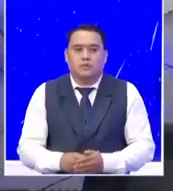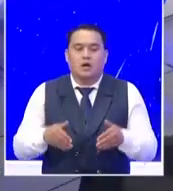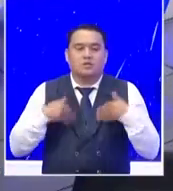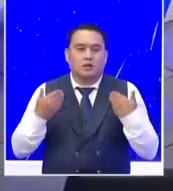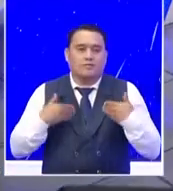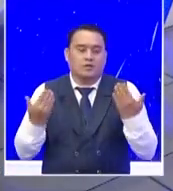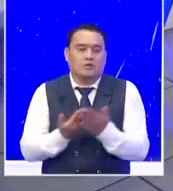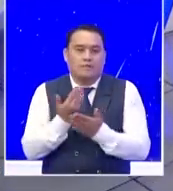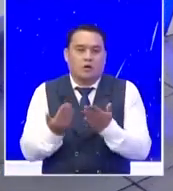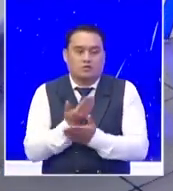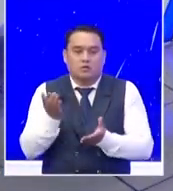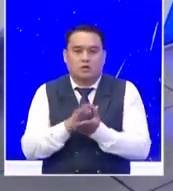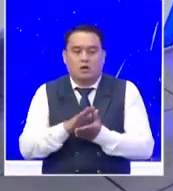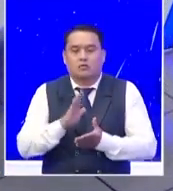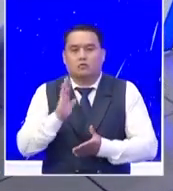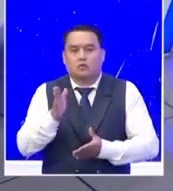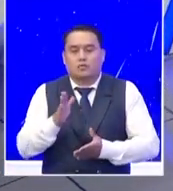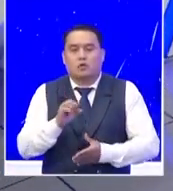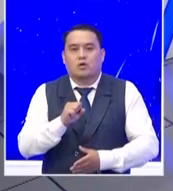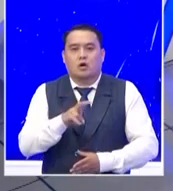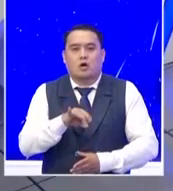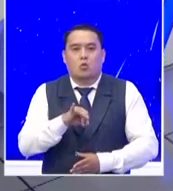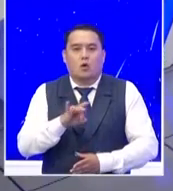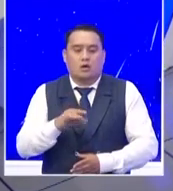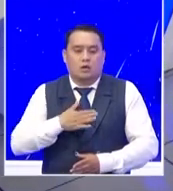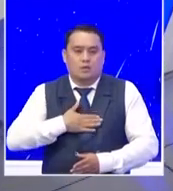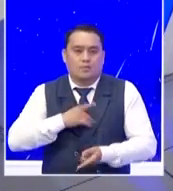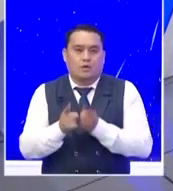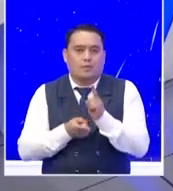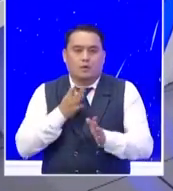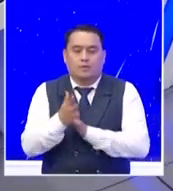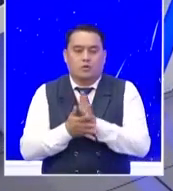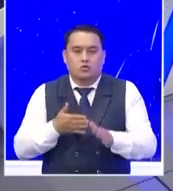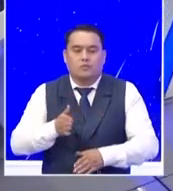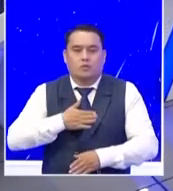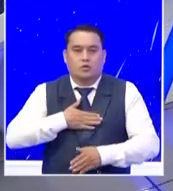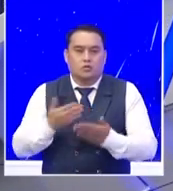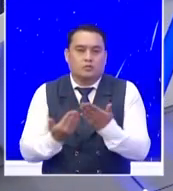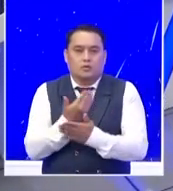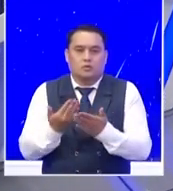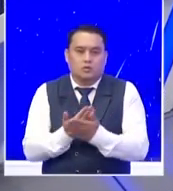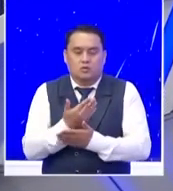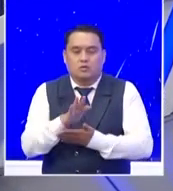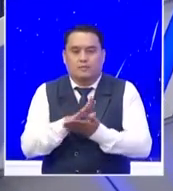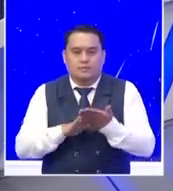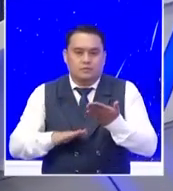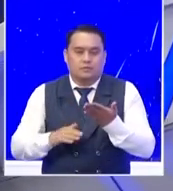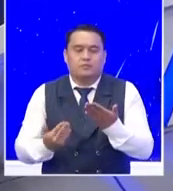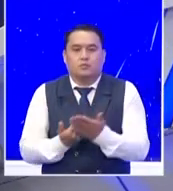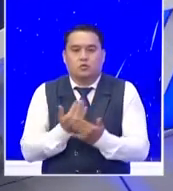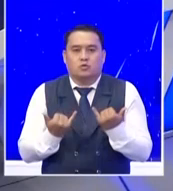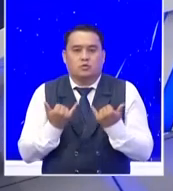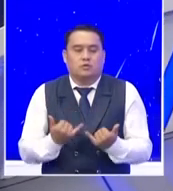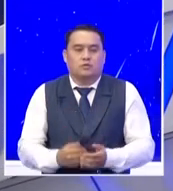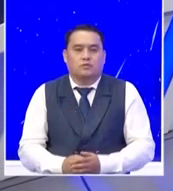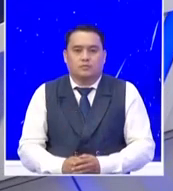Армысыздар, аймақтың басты арнасында қорытынды жаңалықтар, студияда ақпараттар легімен Гауһар Мұса, сурдо атамада Марат Жақсылығұлы. Құрметті